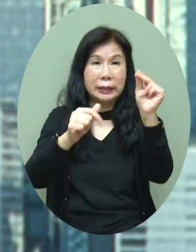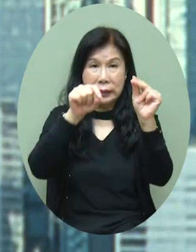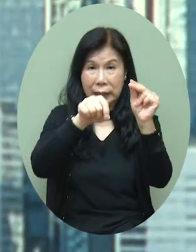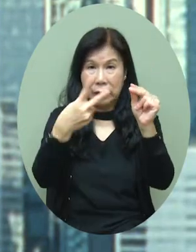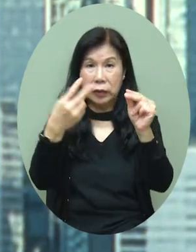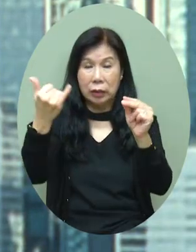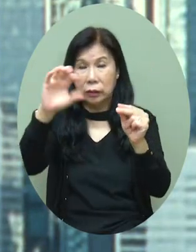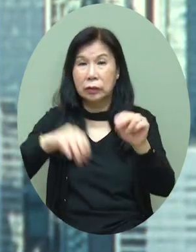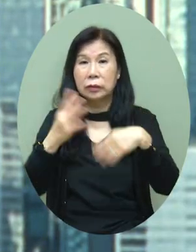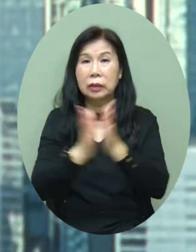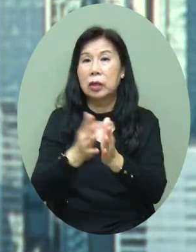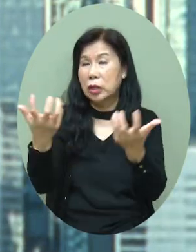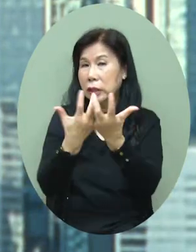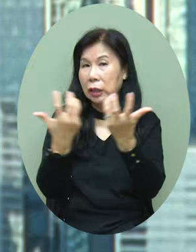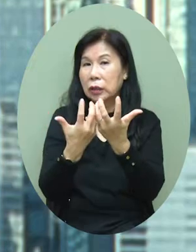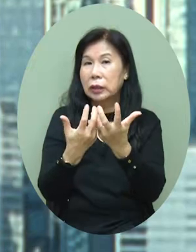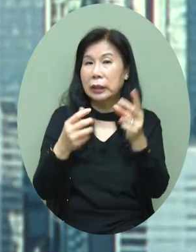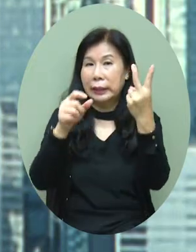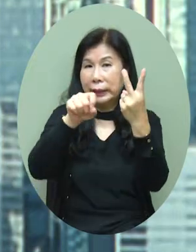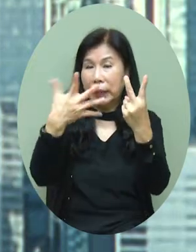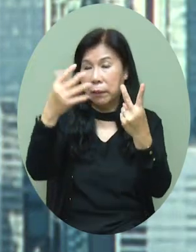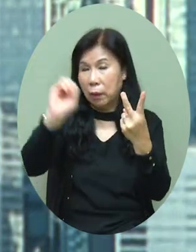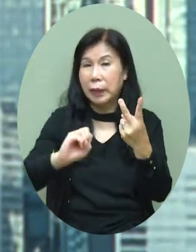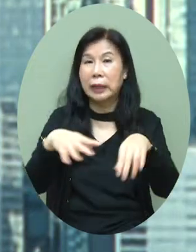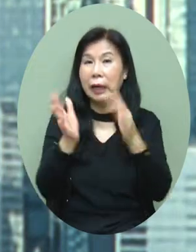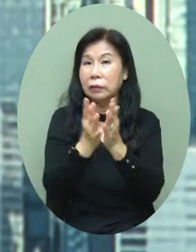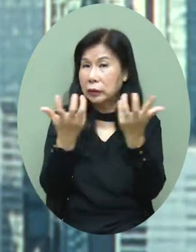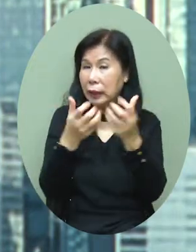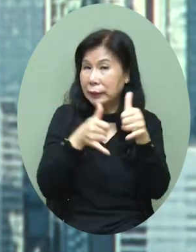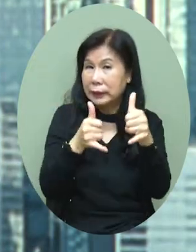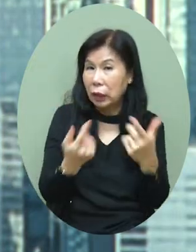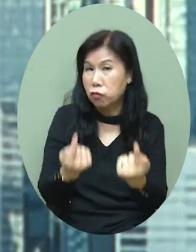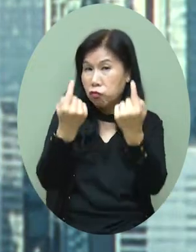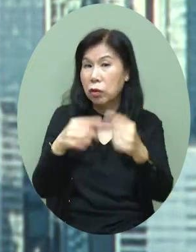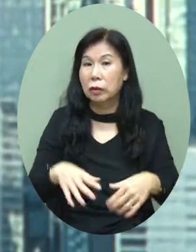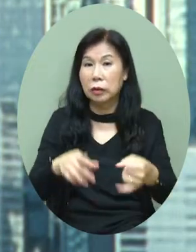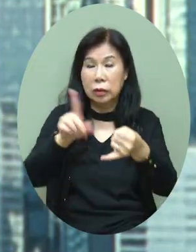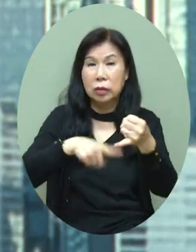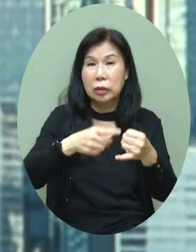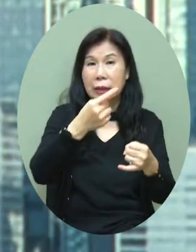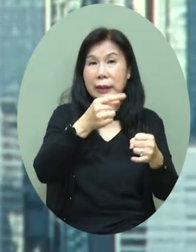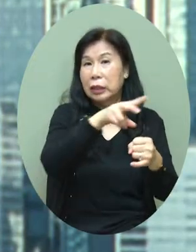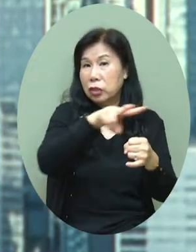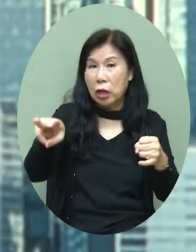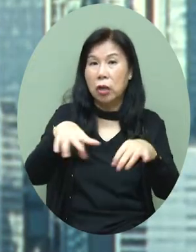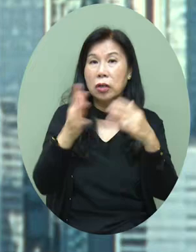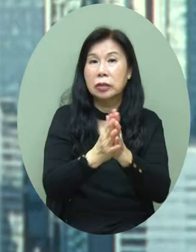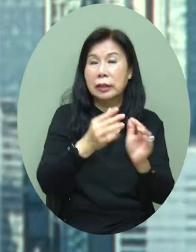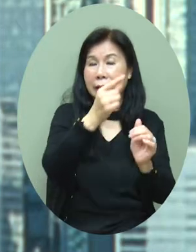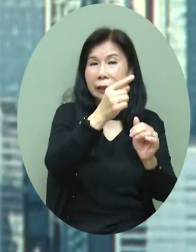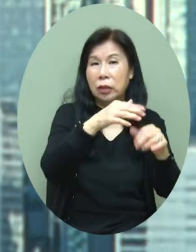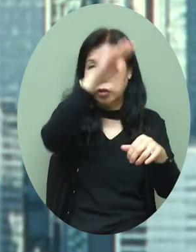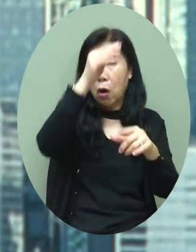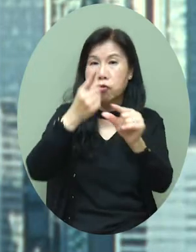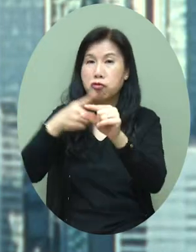個2.5% 咧？係咪跟通脹？跟住同埋都想問下咧，點解決定即係3級公務員都劃一調整？因為過往都似